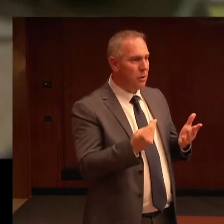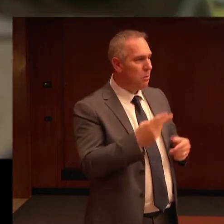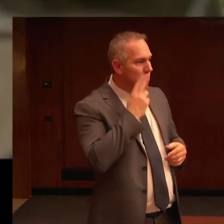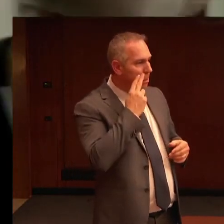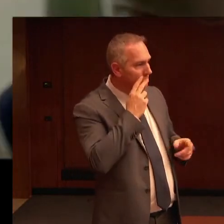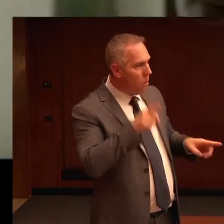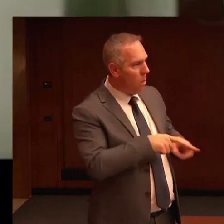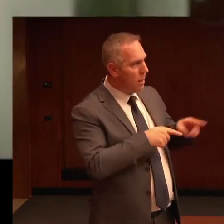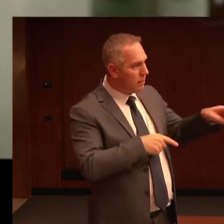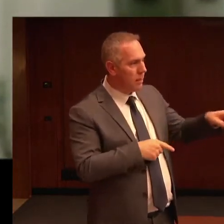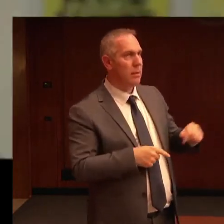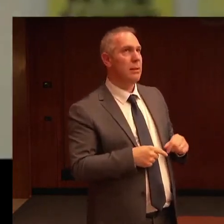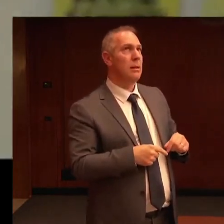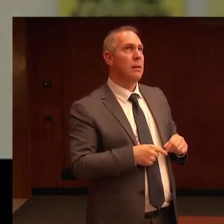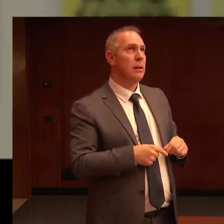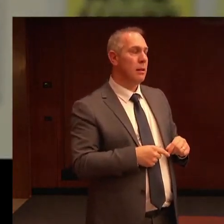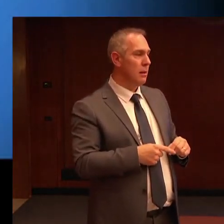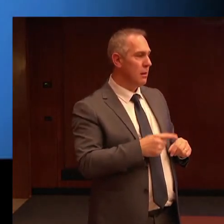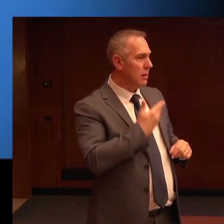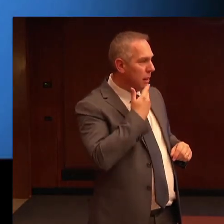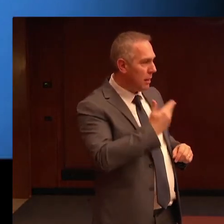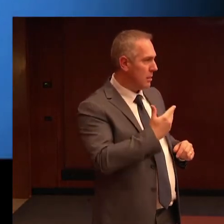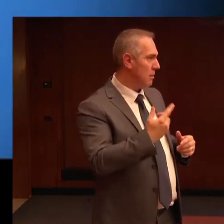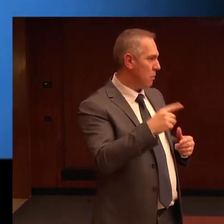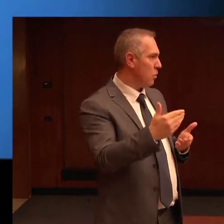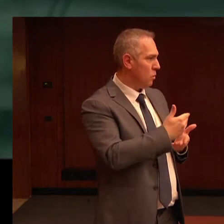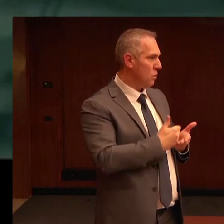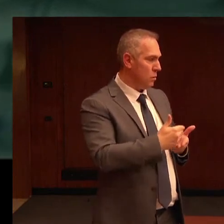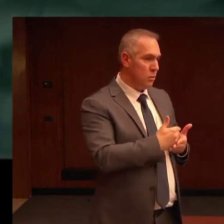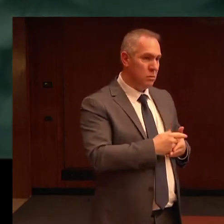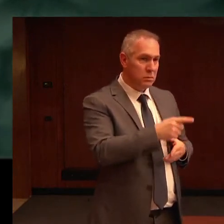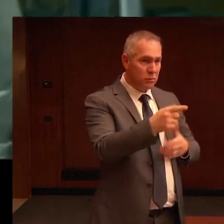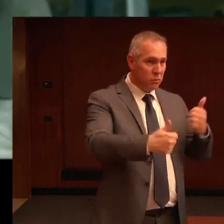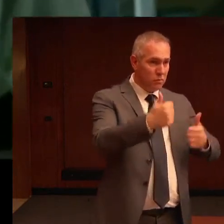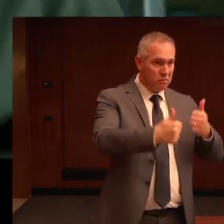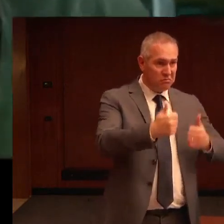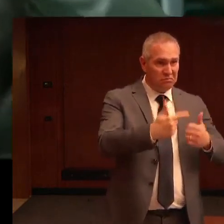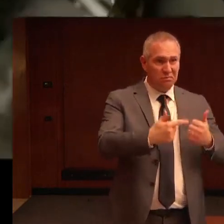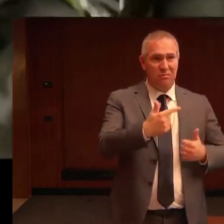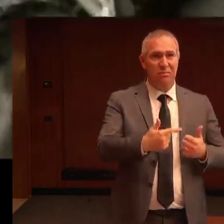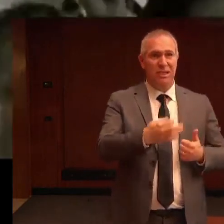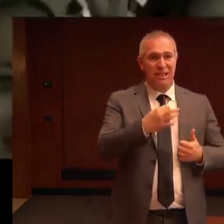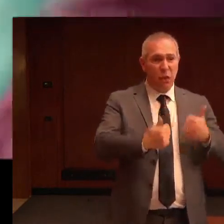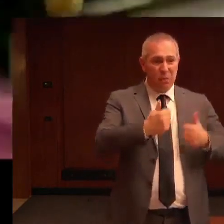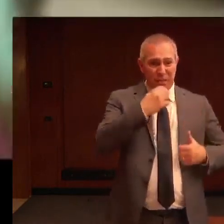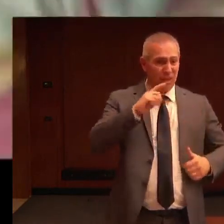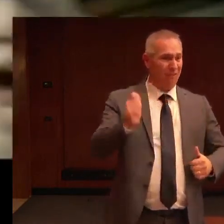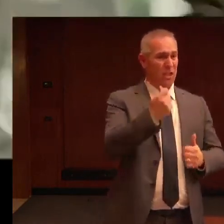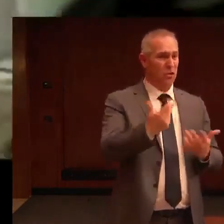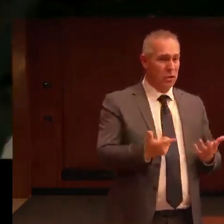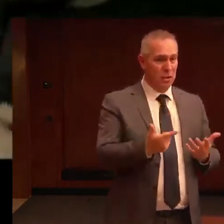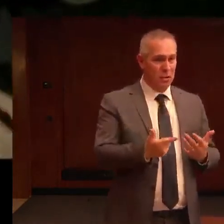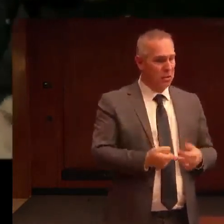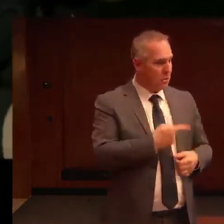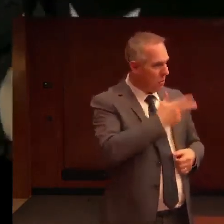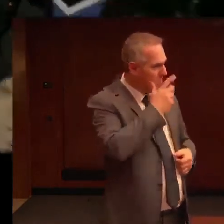padre come te. Moltissime grazie per tutto. Voi state per competere in un campionato e competere vuol dire vincere. Sei una